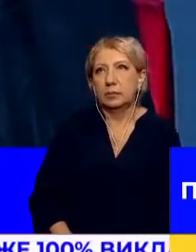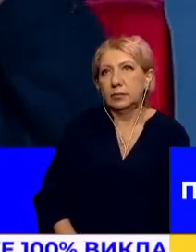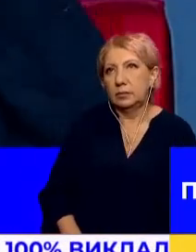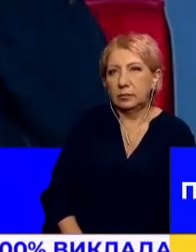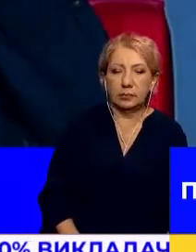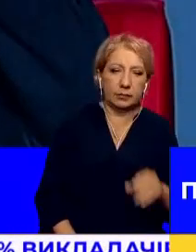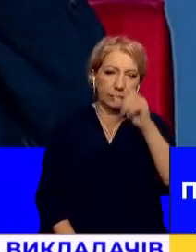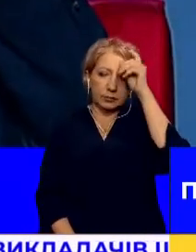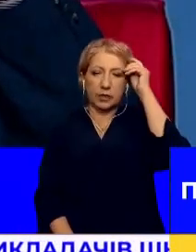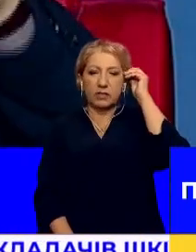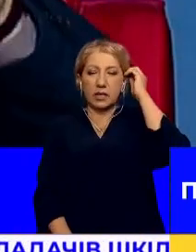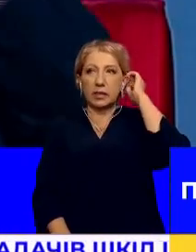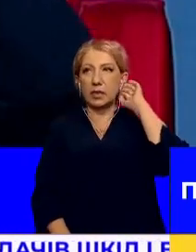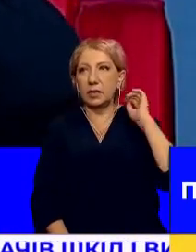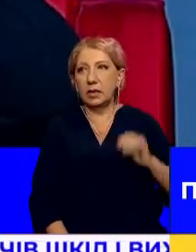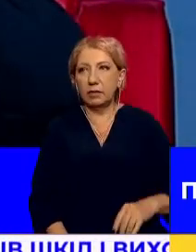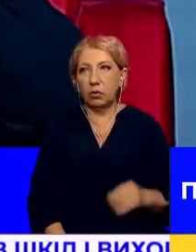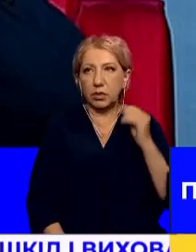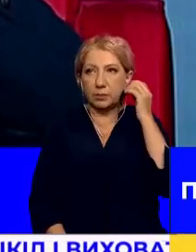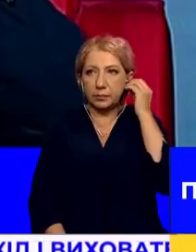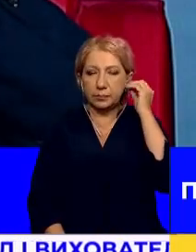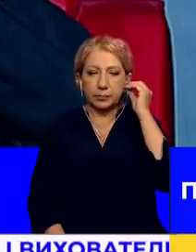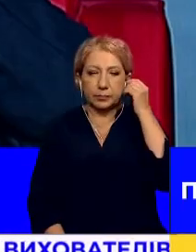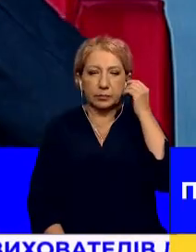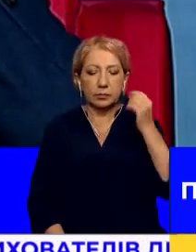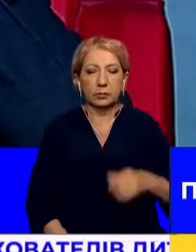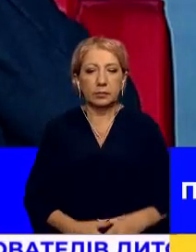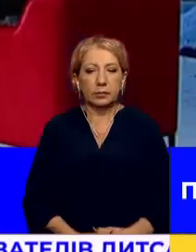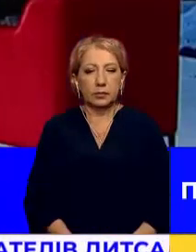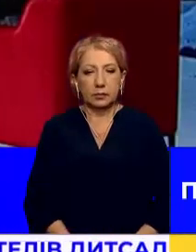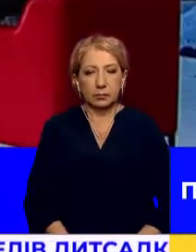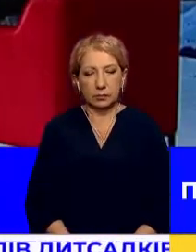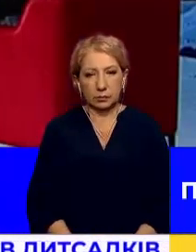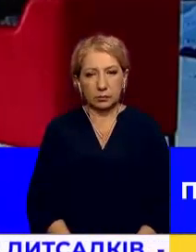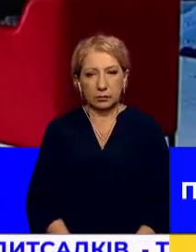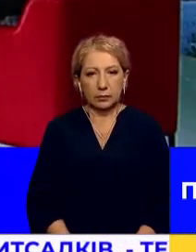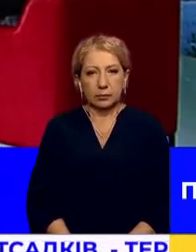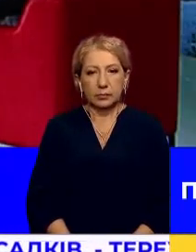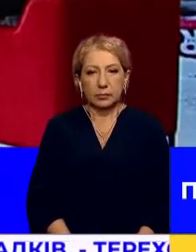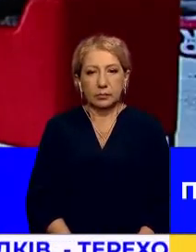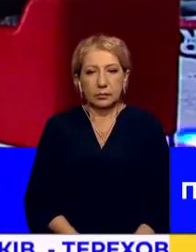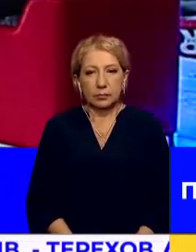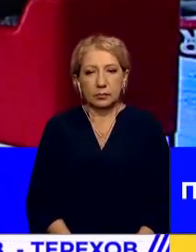перевіряє. Всередині. Але давайте послухаємо пана Кличка.